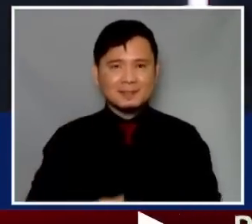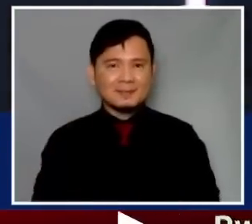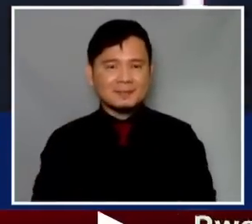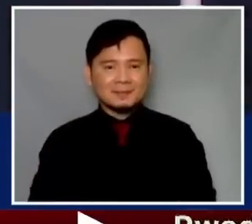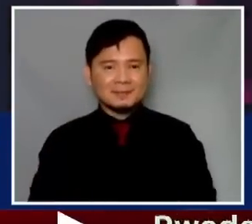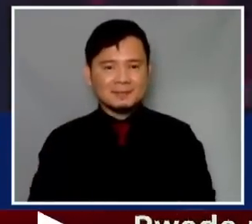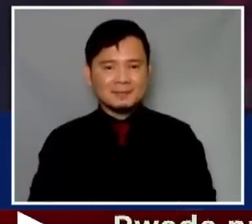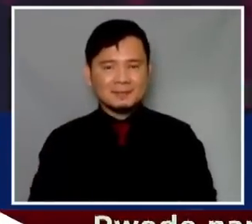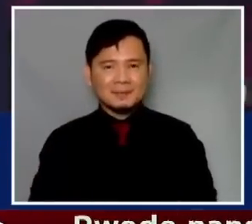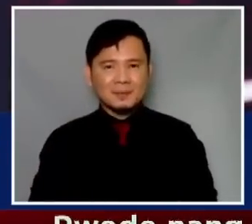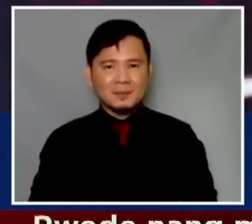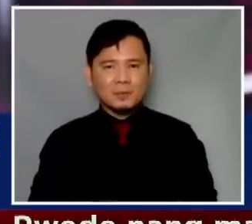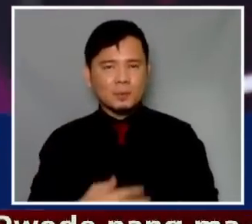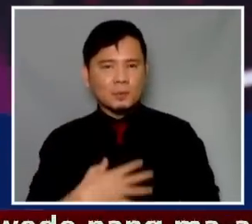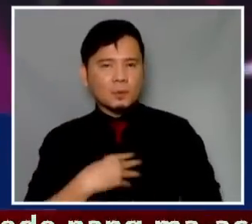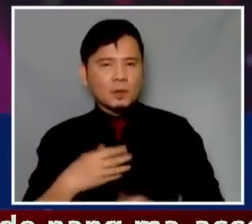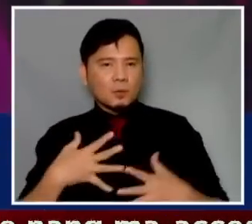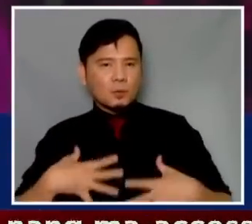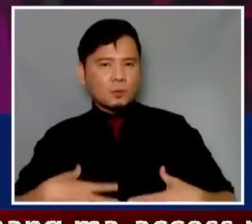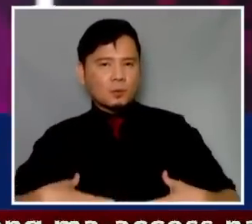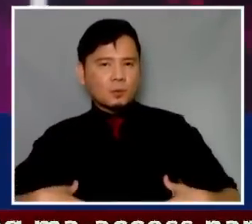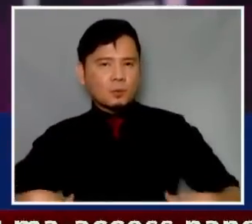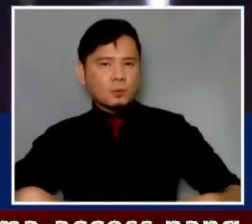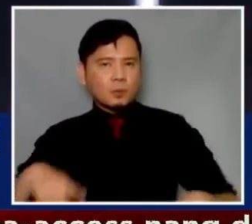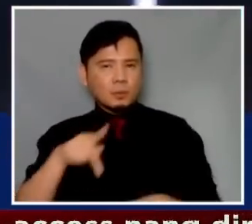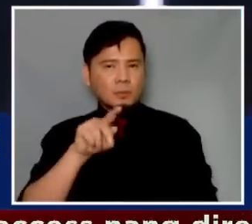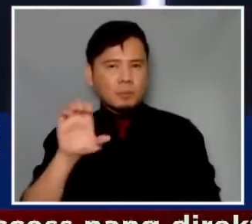at white gown ni Pasay.